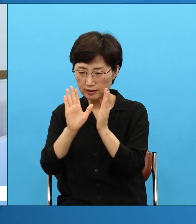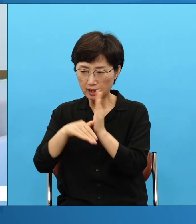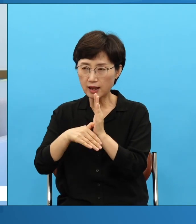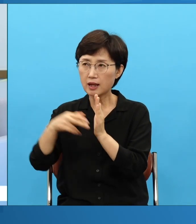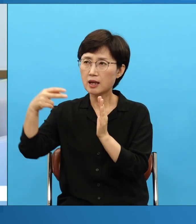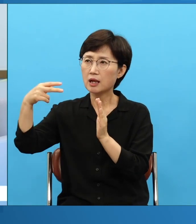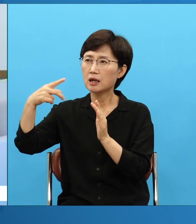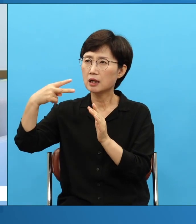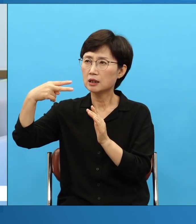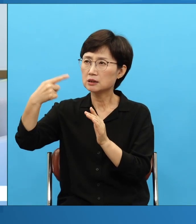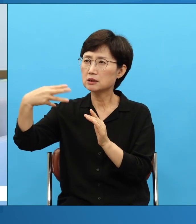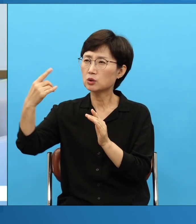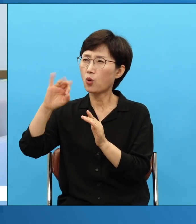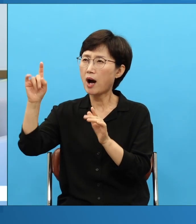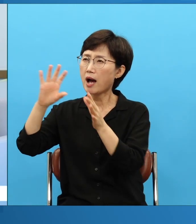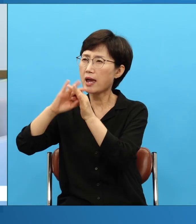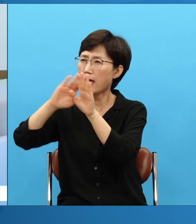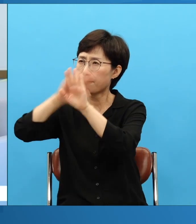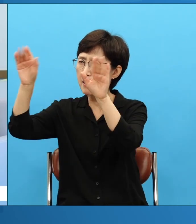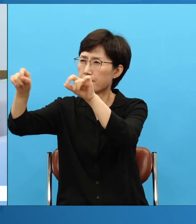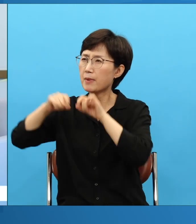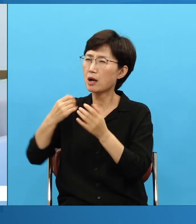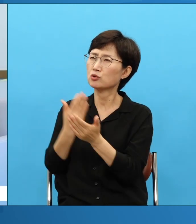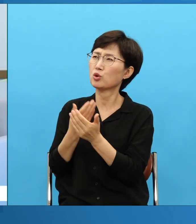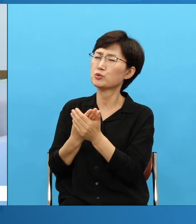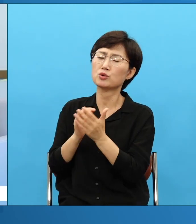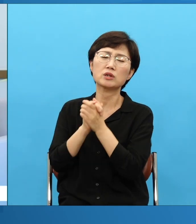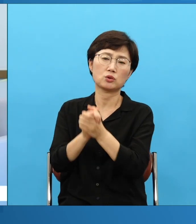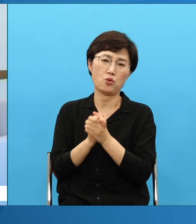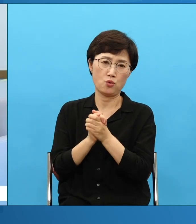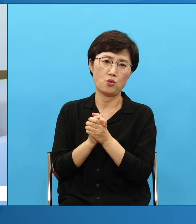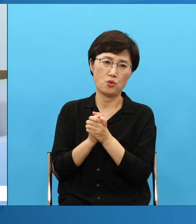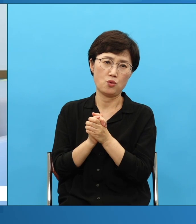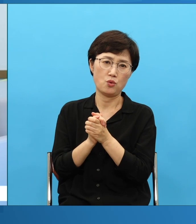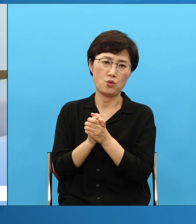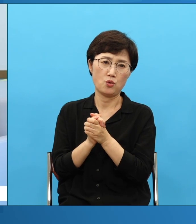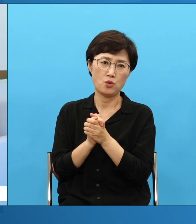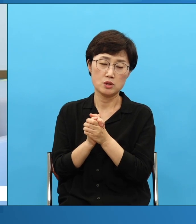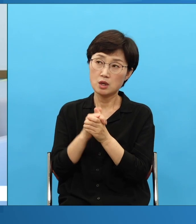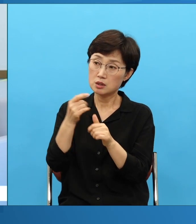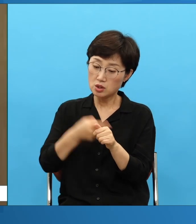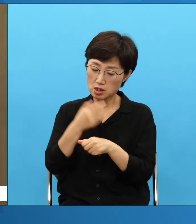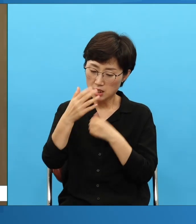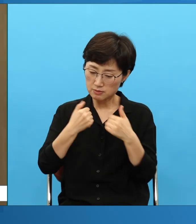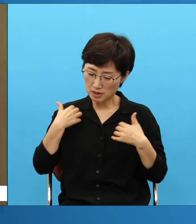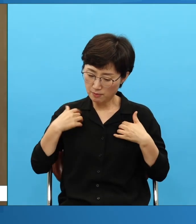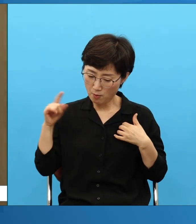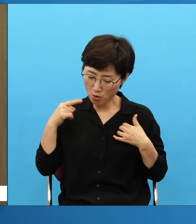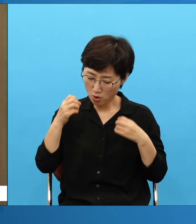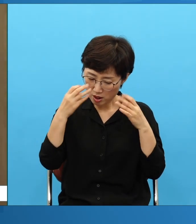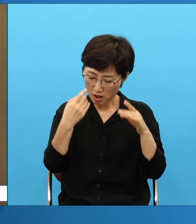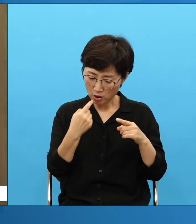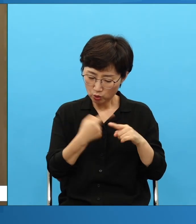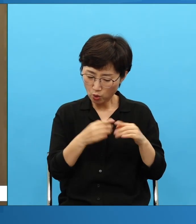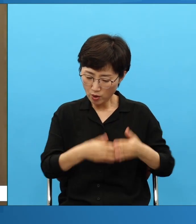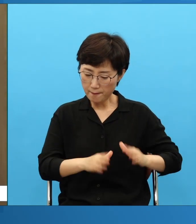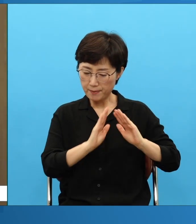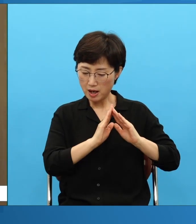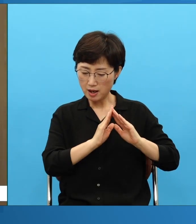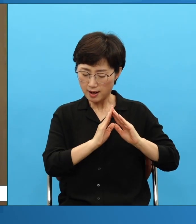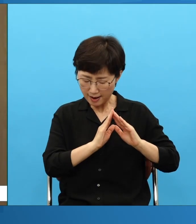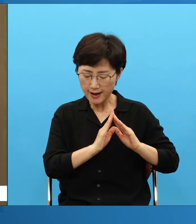하듯이 드로아 주일을 지켜서 하나님이 기뻐하시는 개척 시작하자. 우리가 어떻게 참여해야 될